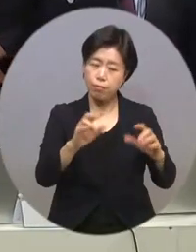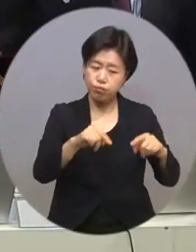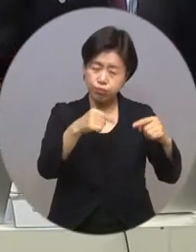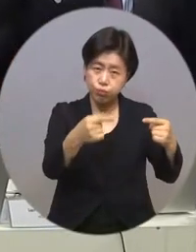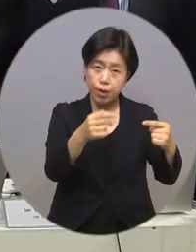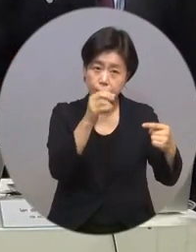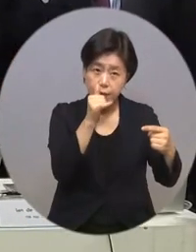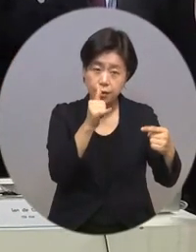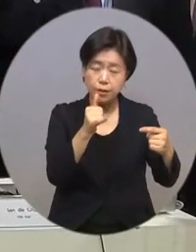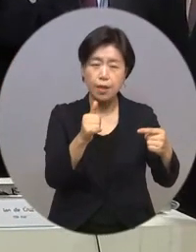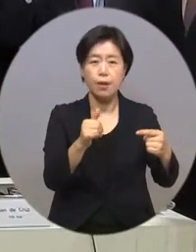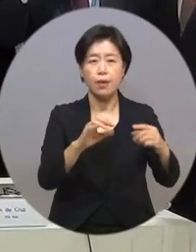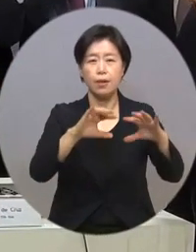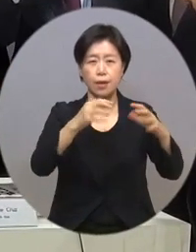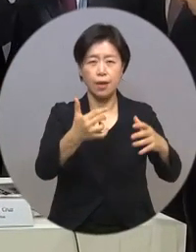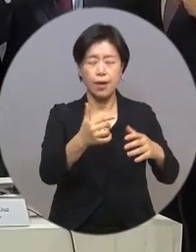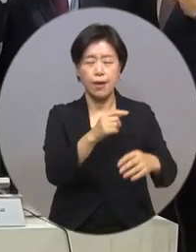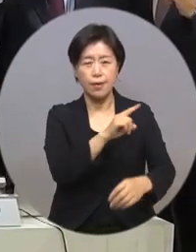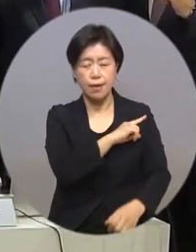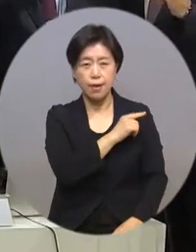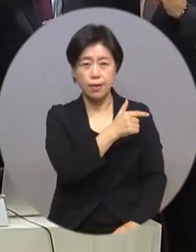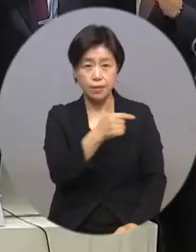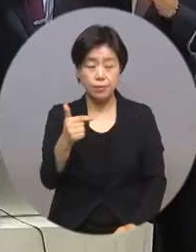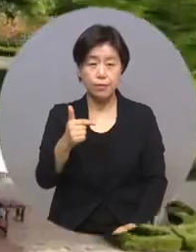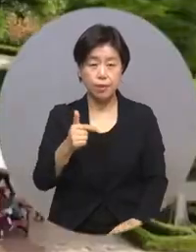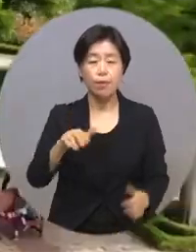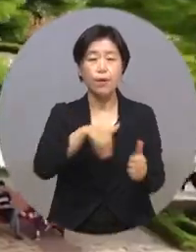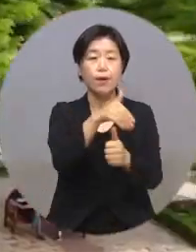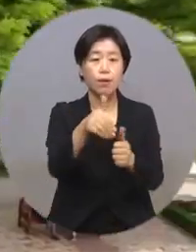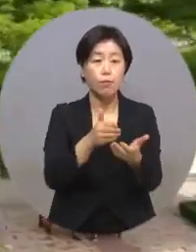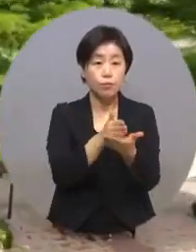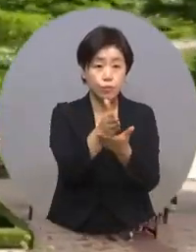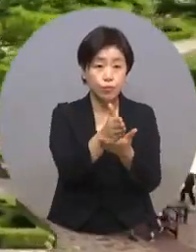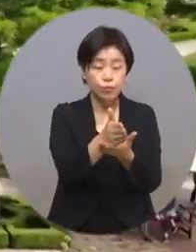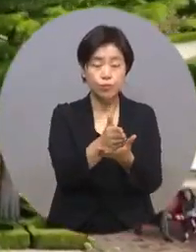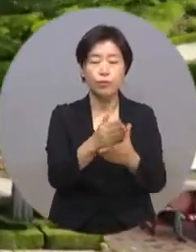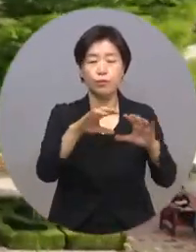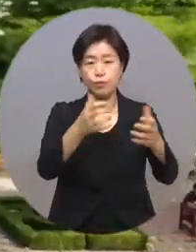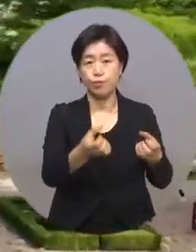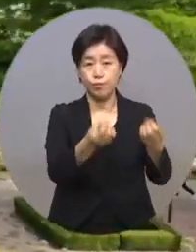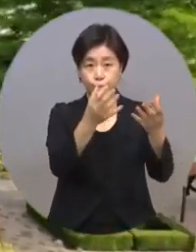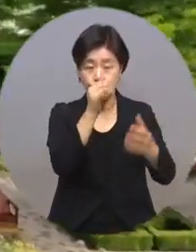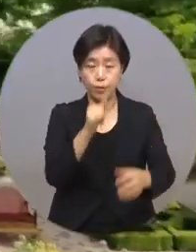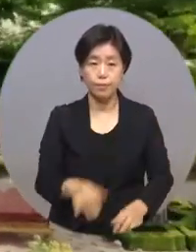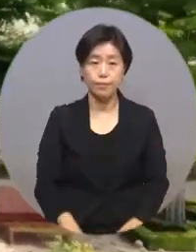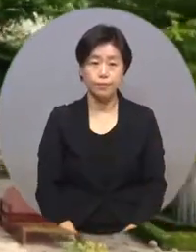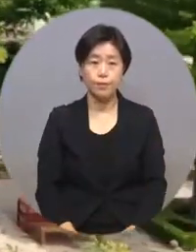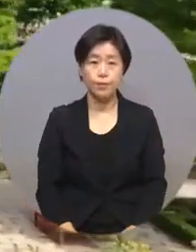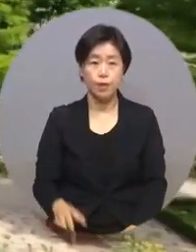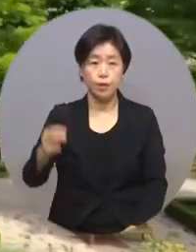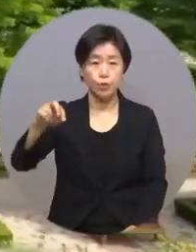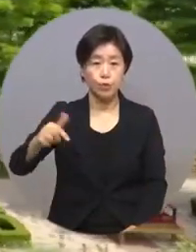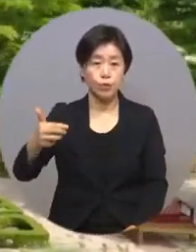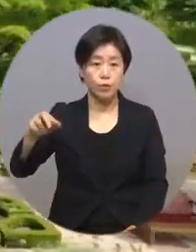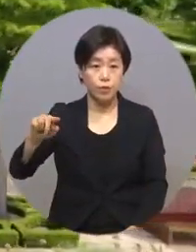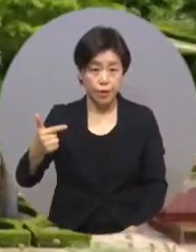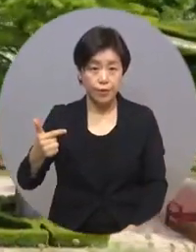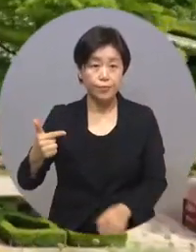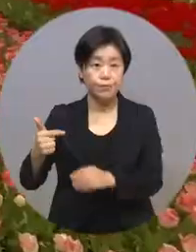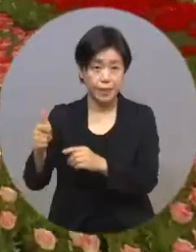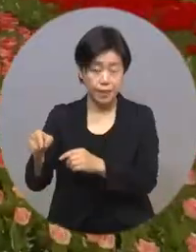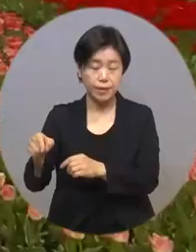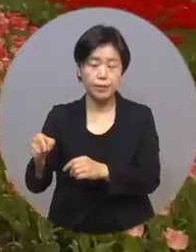참석하는 세계 최대 환경 분야 국제행사입니다 내년 국제정원 박람회를 앞둔 순천 c는 부산시와의